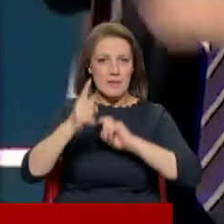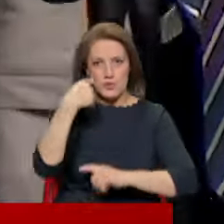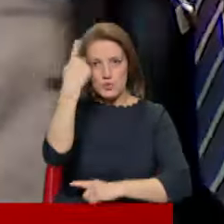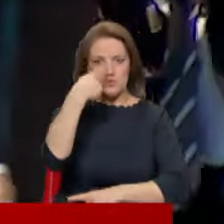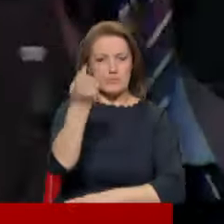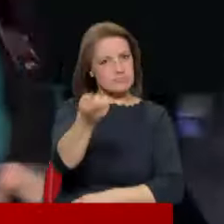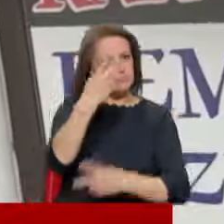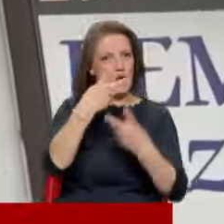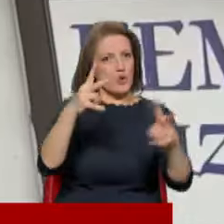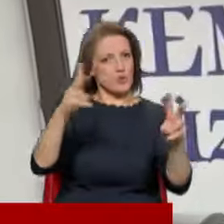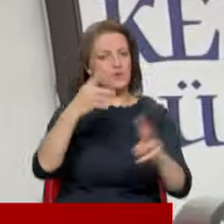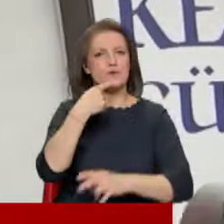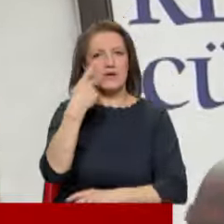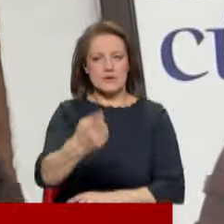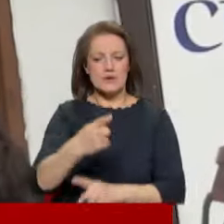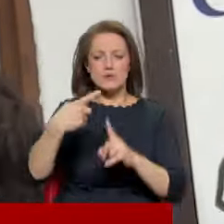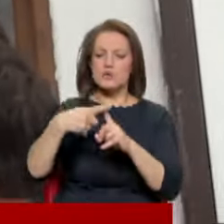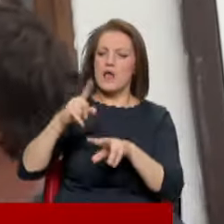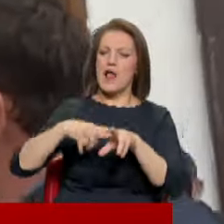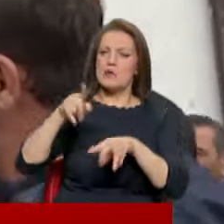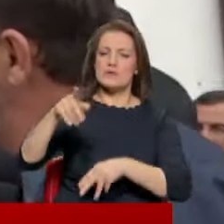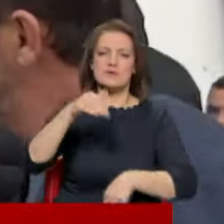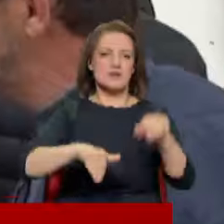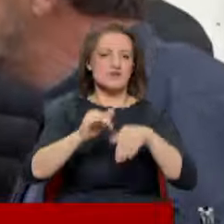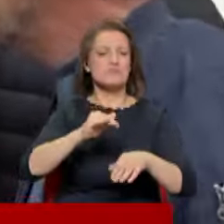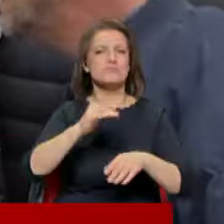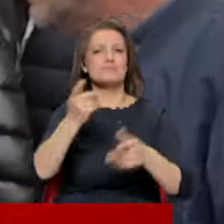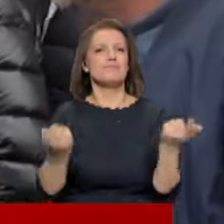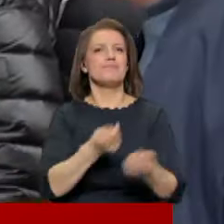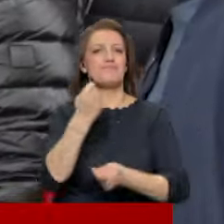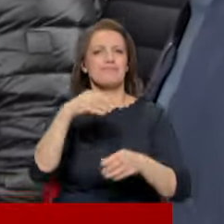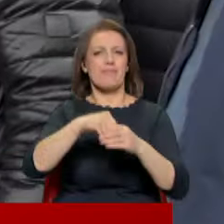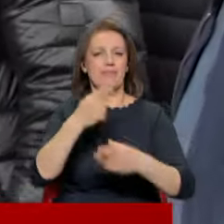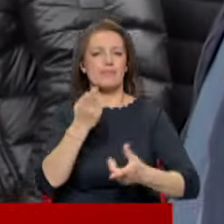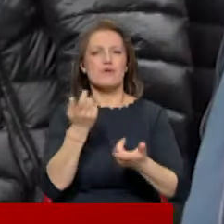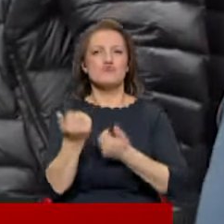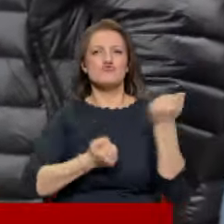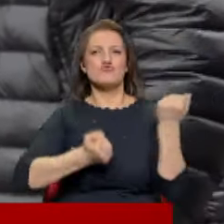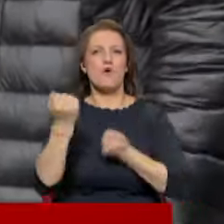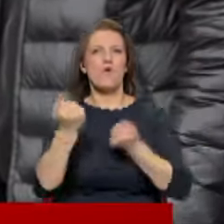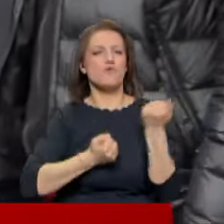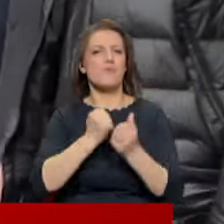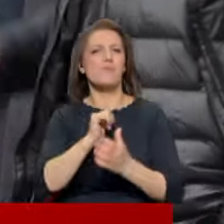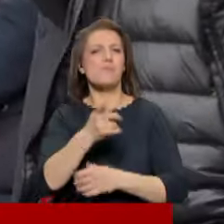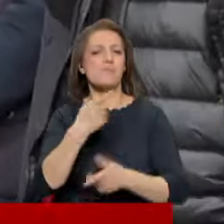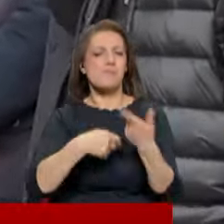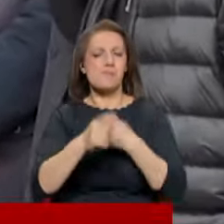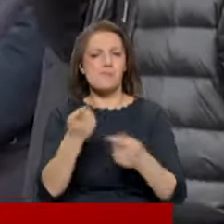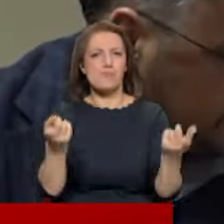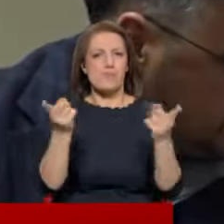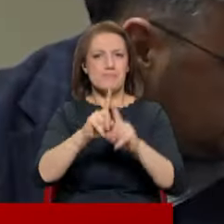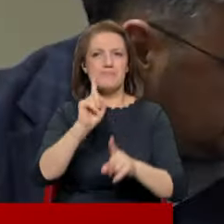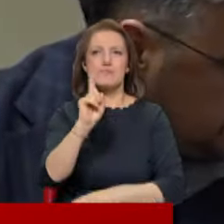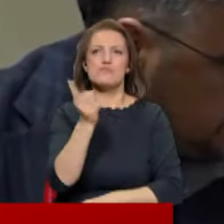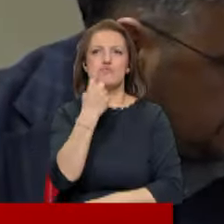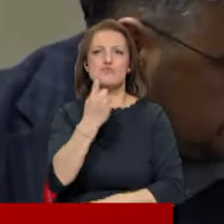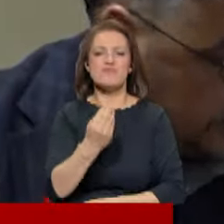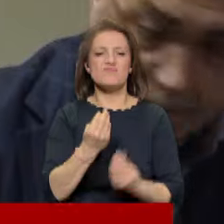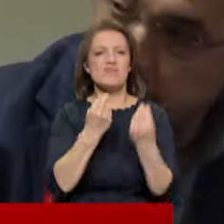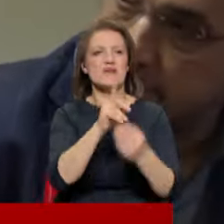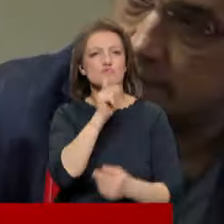yüzümüze haykırın dedi. Turgut Altınok'un seçim çalışmaları kapsamında şoför esnafıyla buluşmasındaysa bir esnaf minibüsçülere